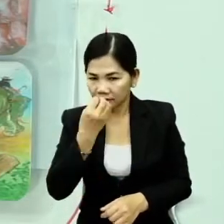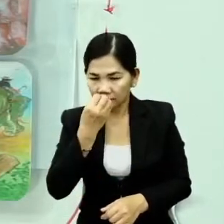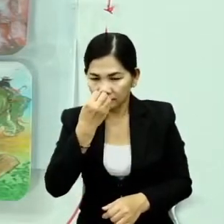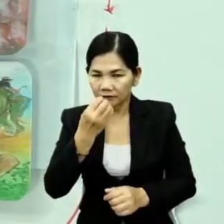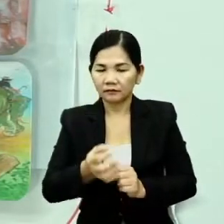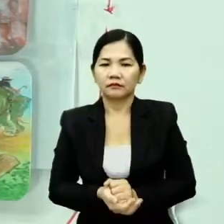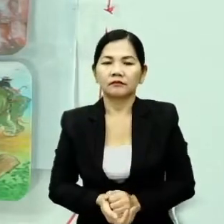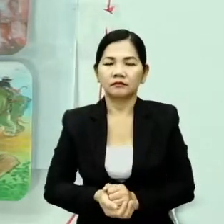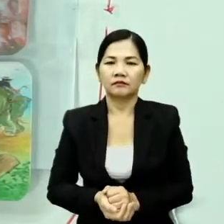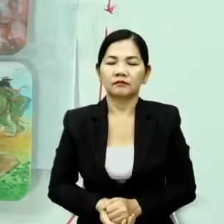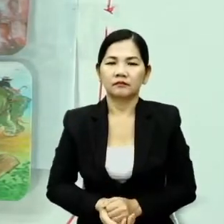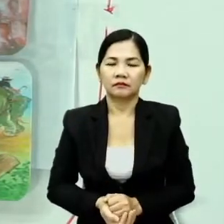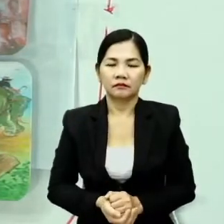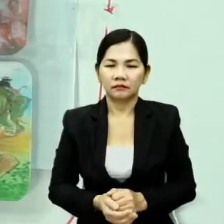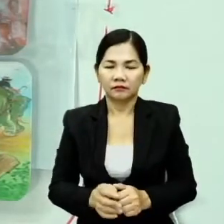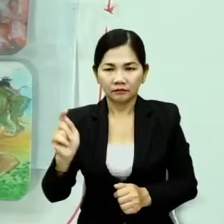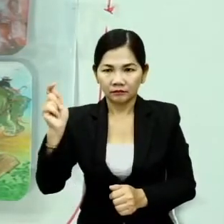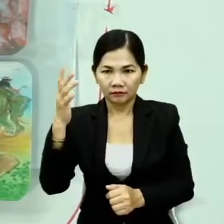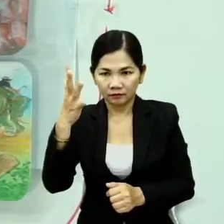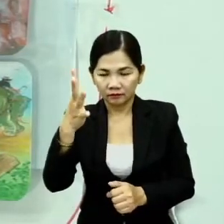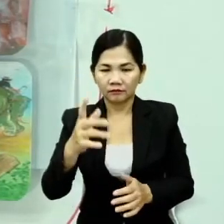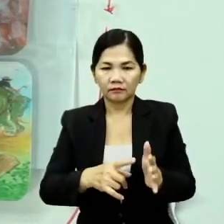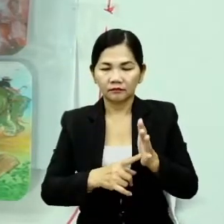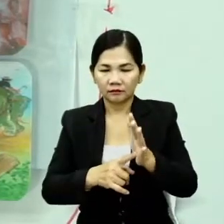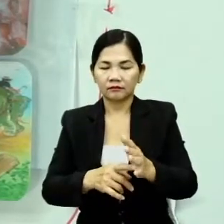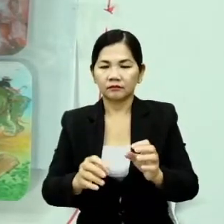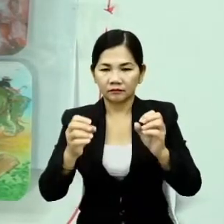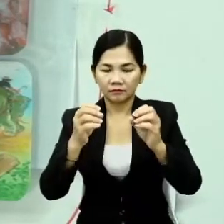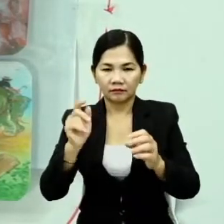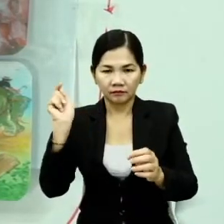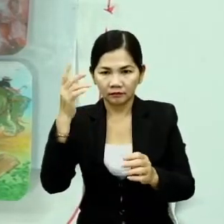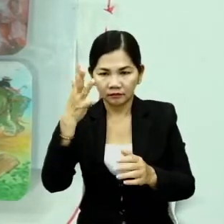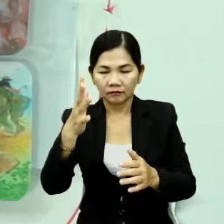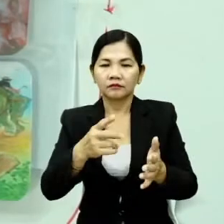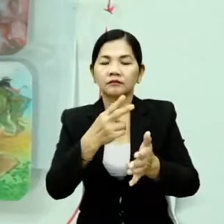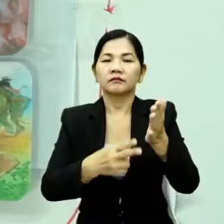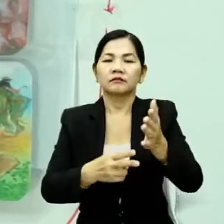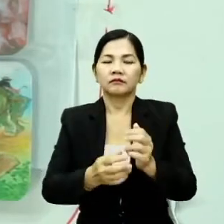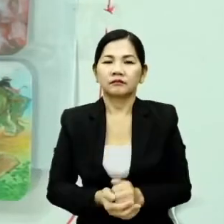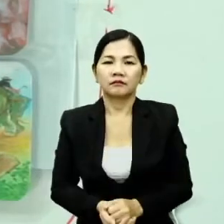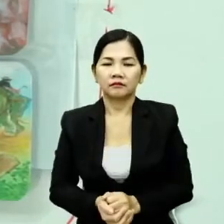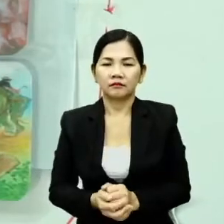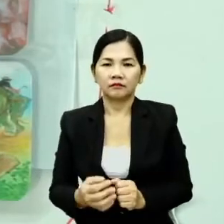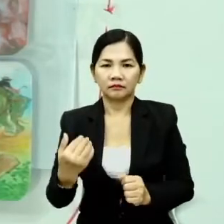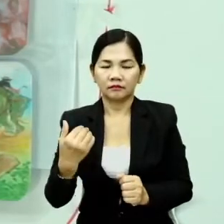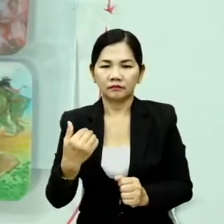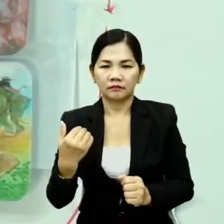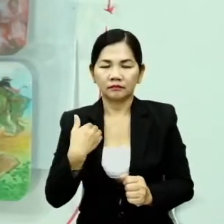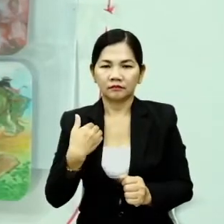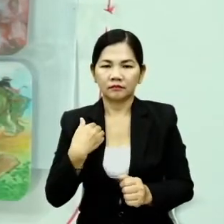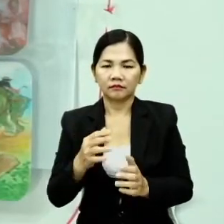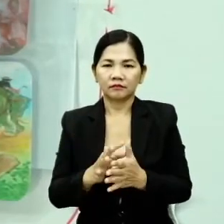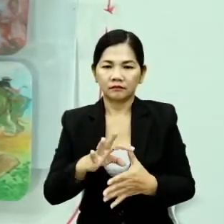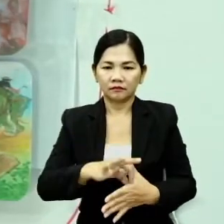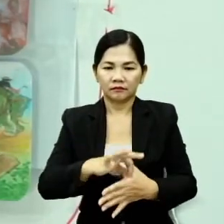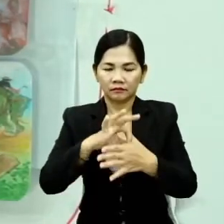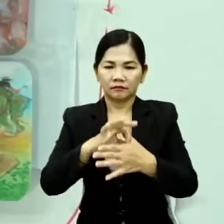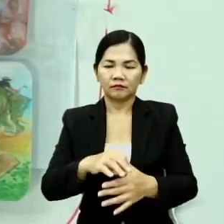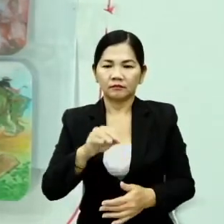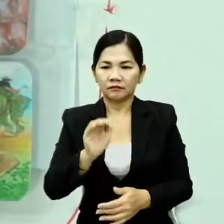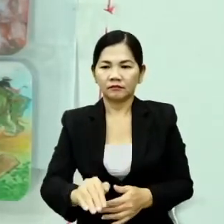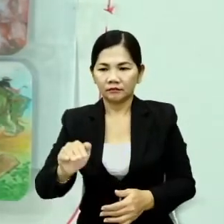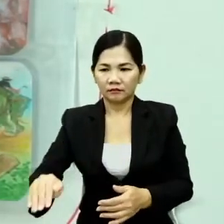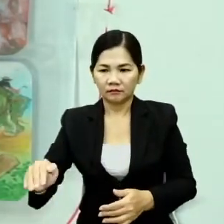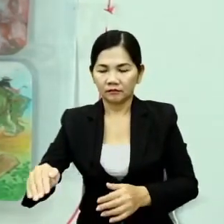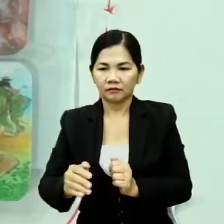cha ta hãy lấy con mơ rụt bằng tờ tiết cha ta chưa rụt của vậy ta con cha cứ chia rụt cha sạch còn kẹp là